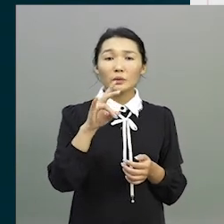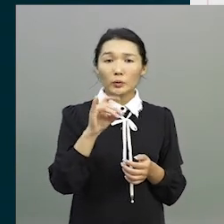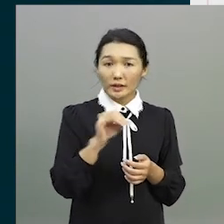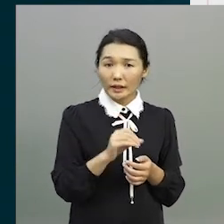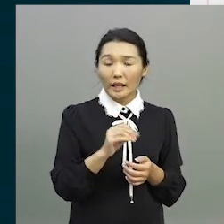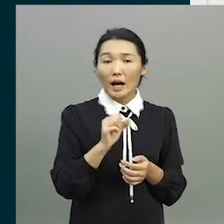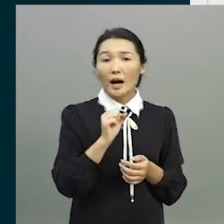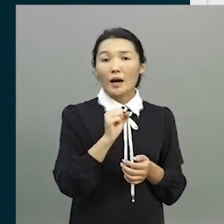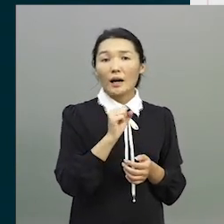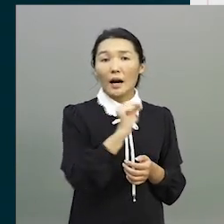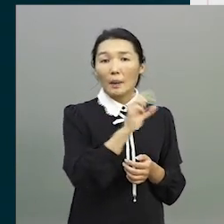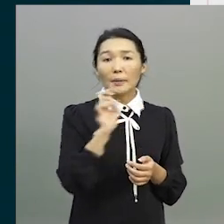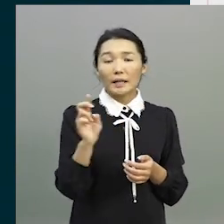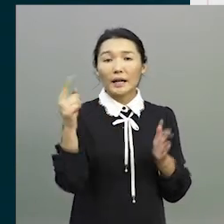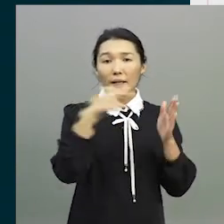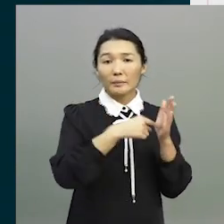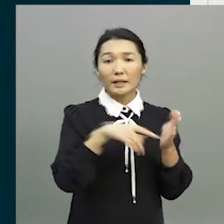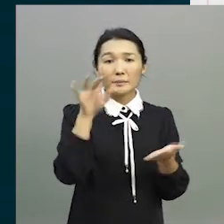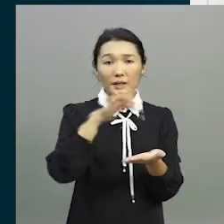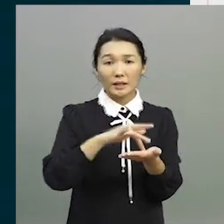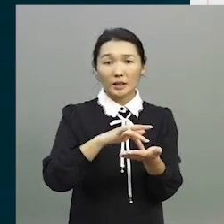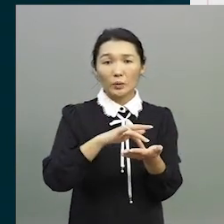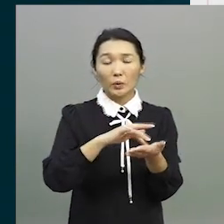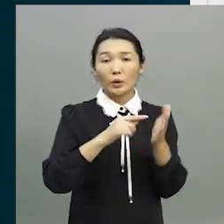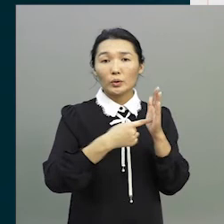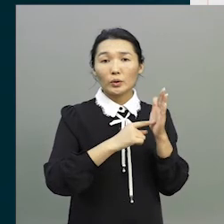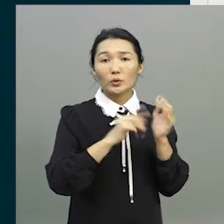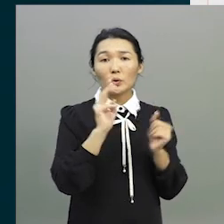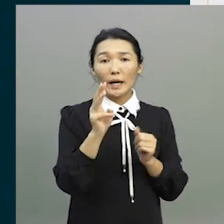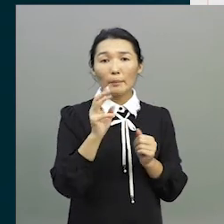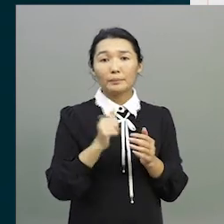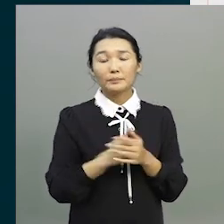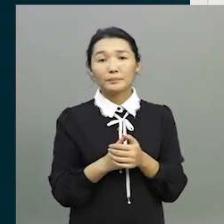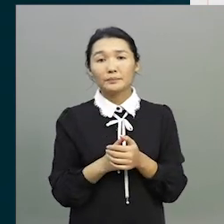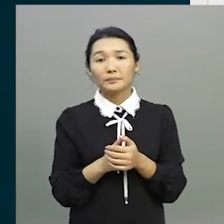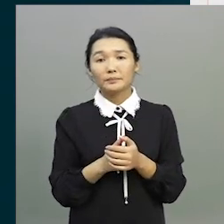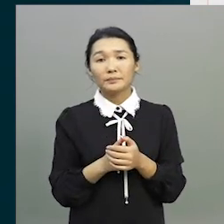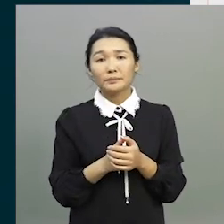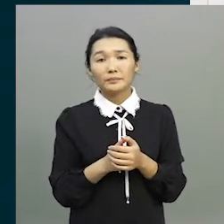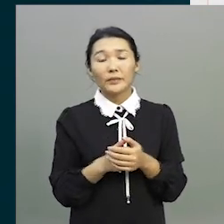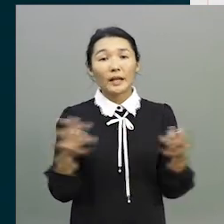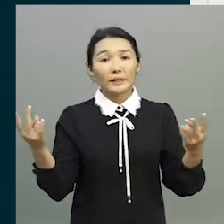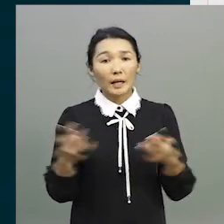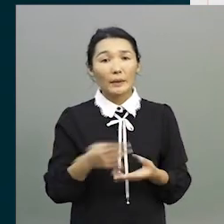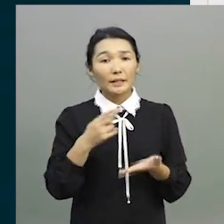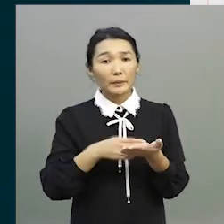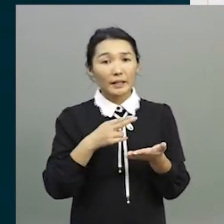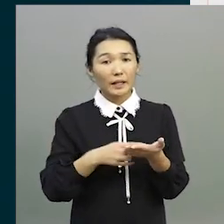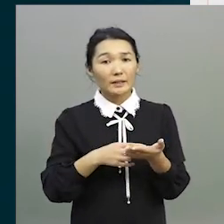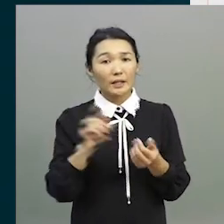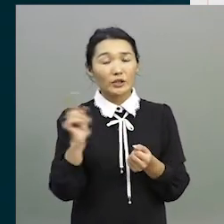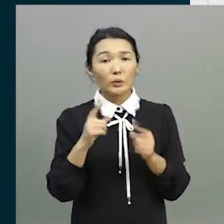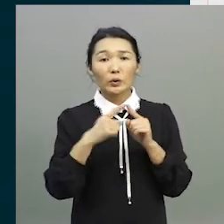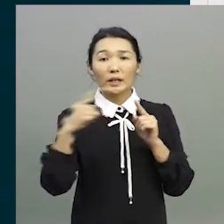отметим середину точку м необходимо доказать что